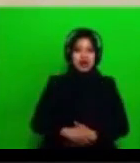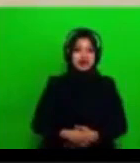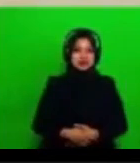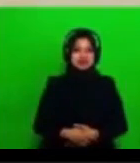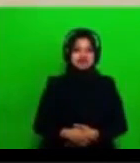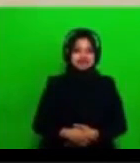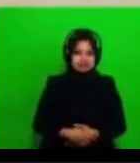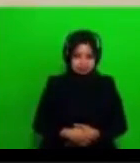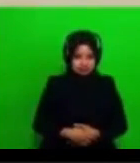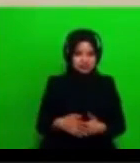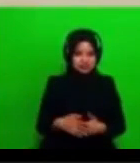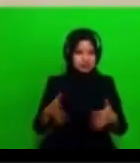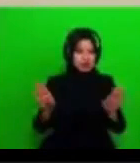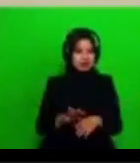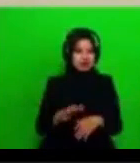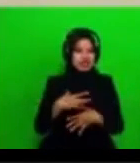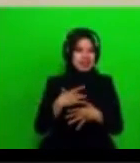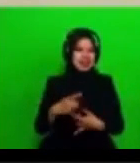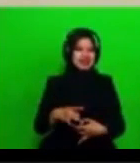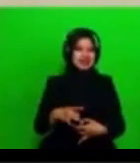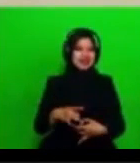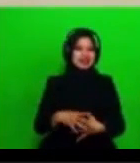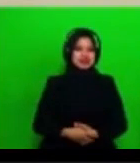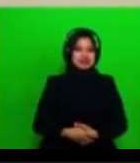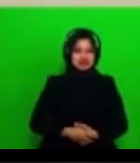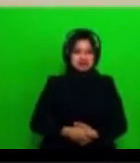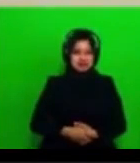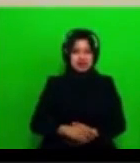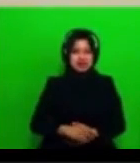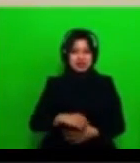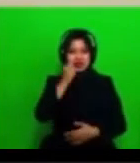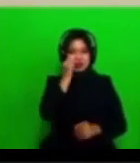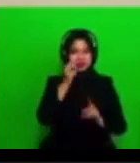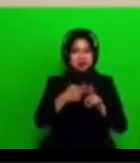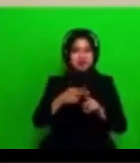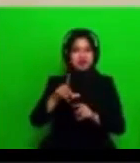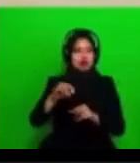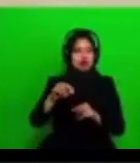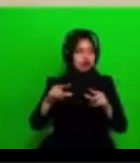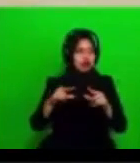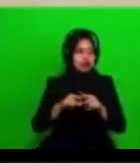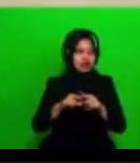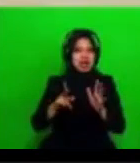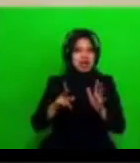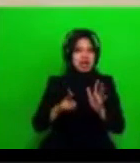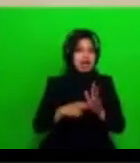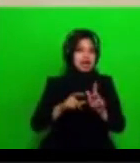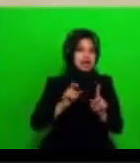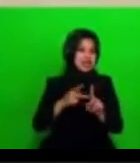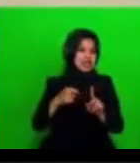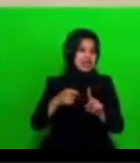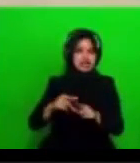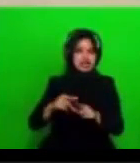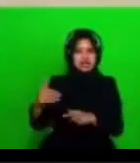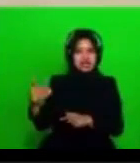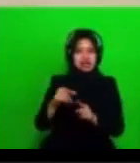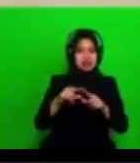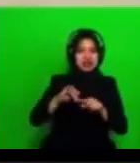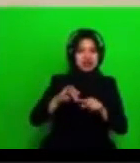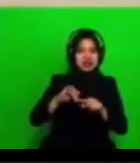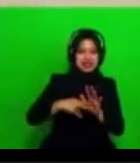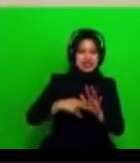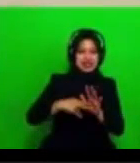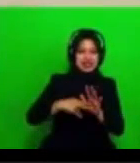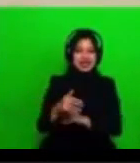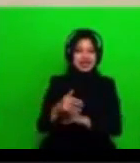Wow, ini menjadi penutup yang menarik ya nih. Dari Ibu Fiora, Andika Farah. Ikan patin,